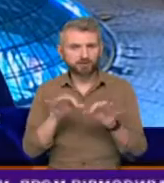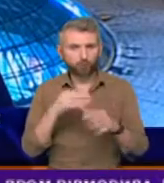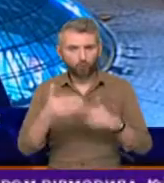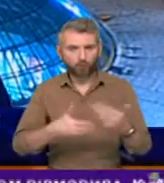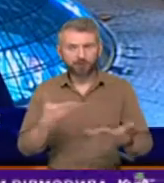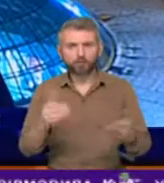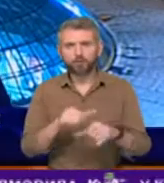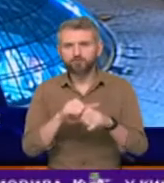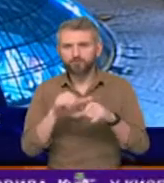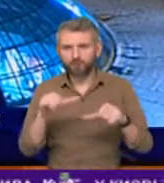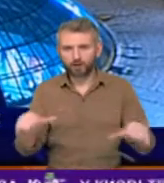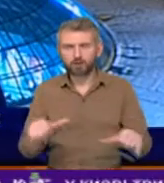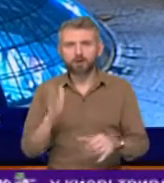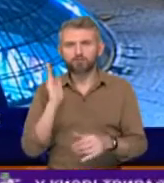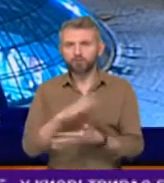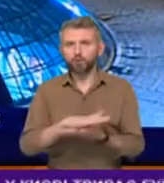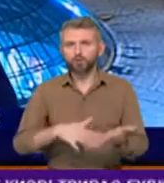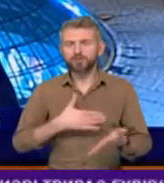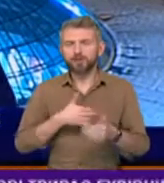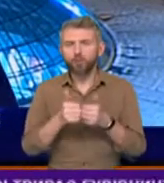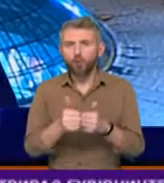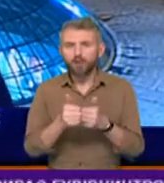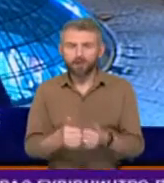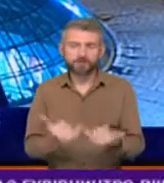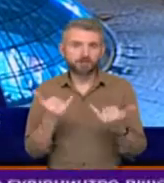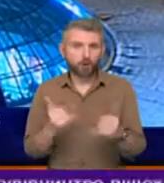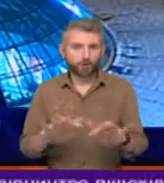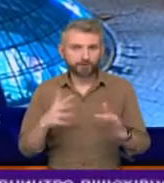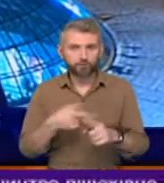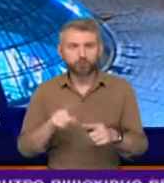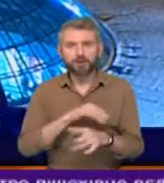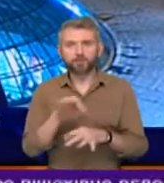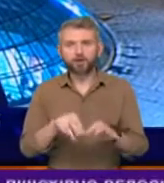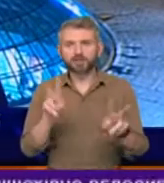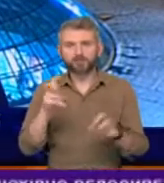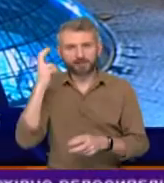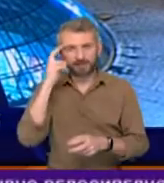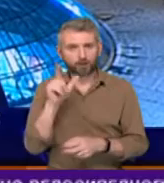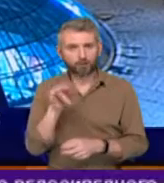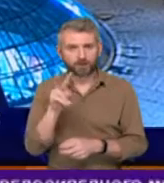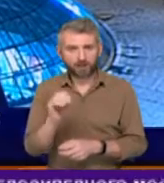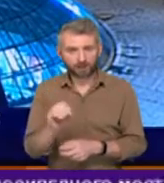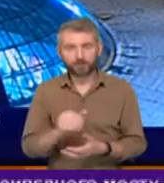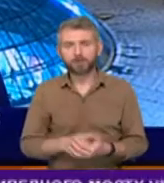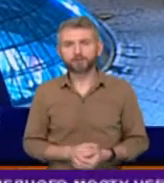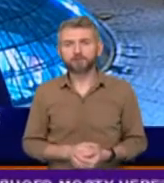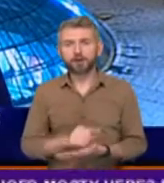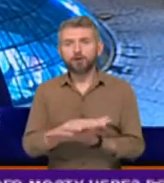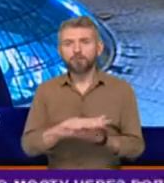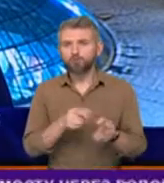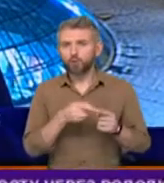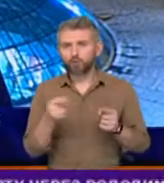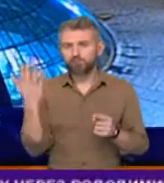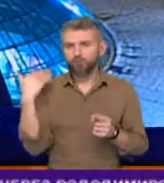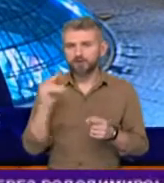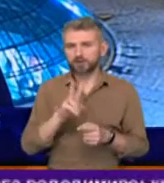розвивають, підтримують і далі будуть продовжувати мої колеги. В даному випадку це проєкт, який називається «Київ Лайв». Мене звуть Василь Климчук. Продовж